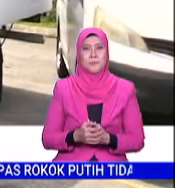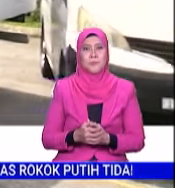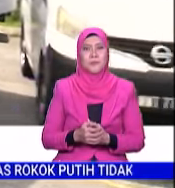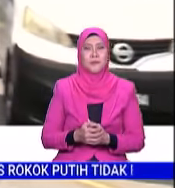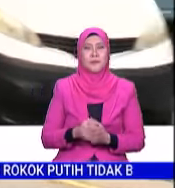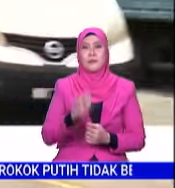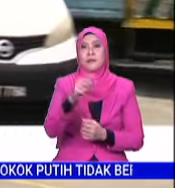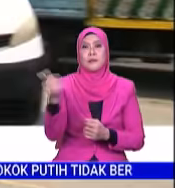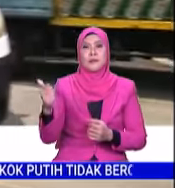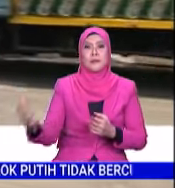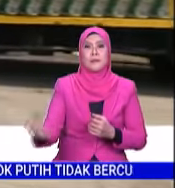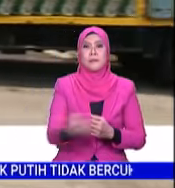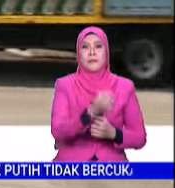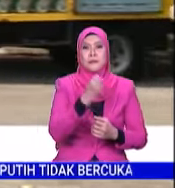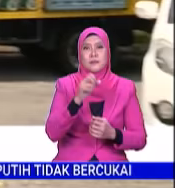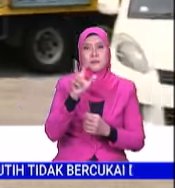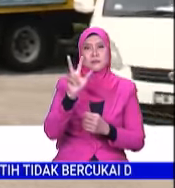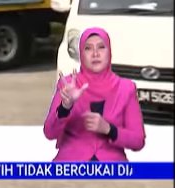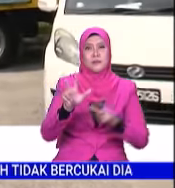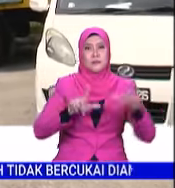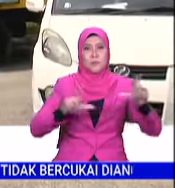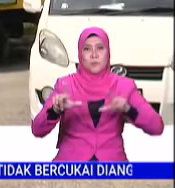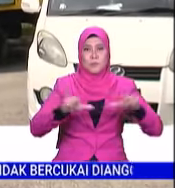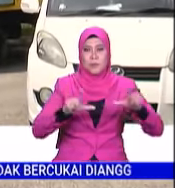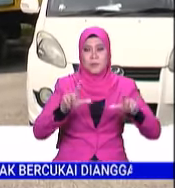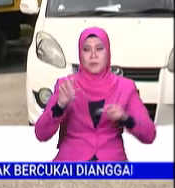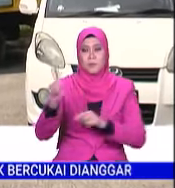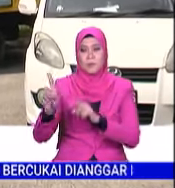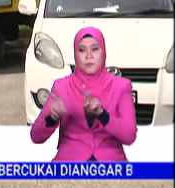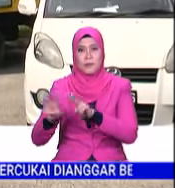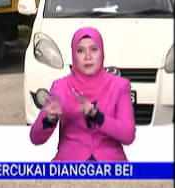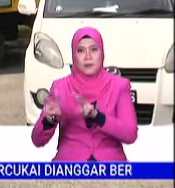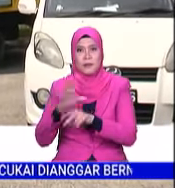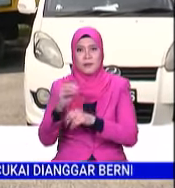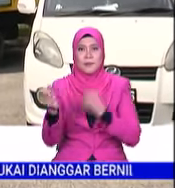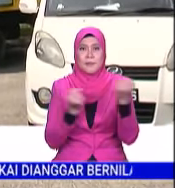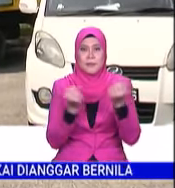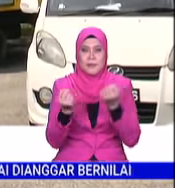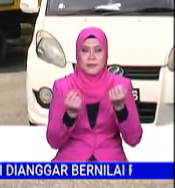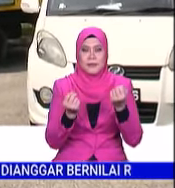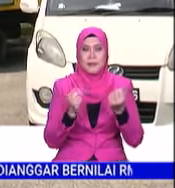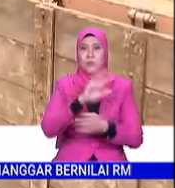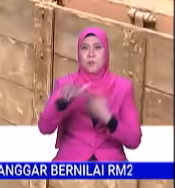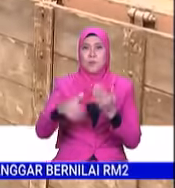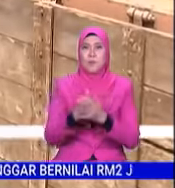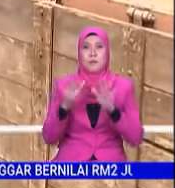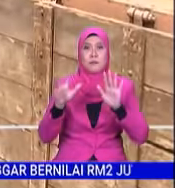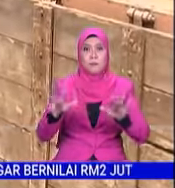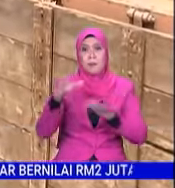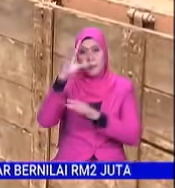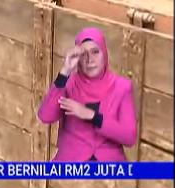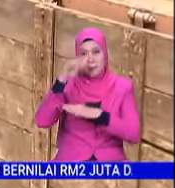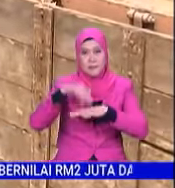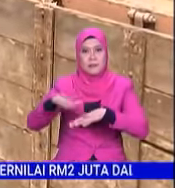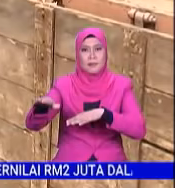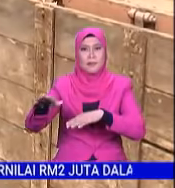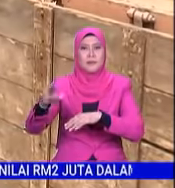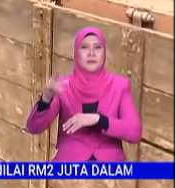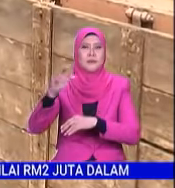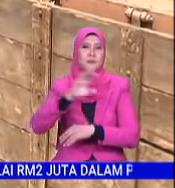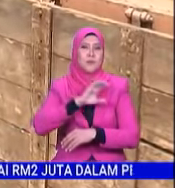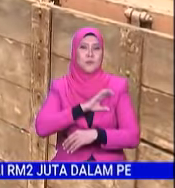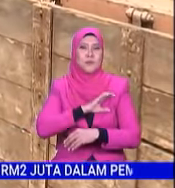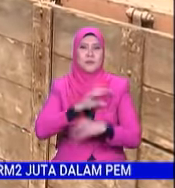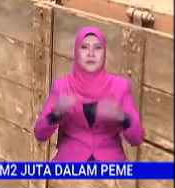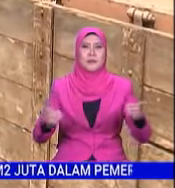Selain itu, turut dirampas 3 buah lori, sebuah van dan sebuah kereta. Kesemua 8 lelaki itu diserahkan kepada ibu pejabat